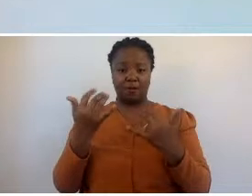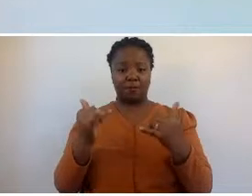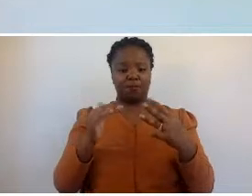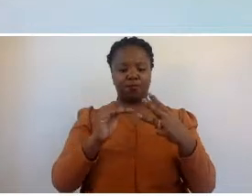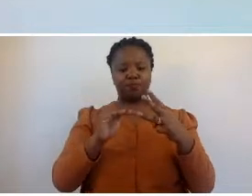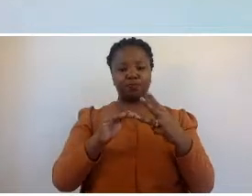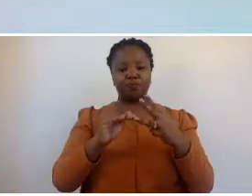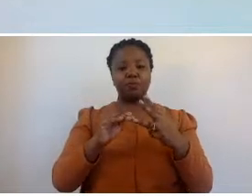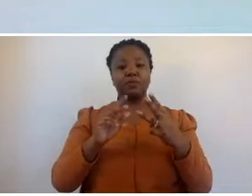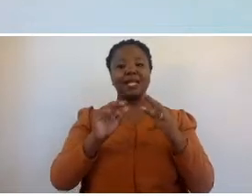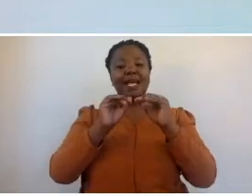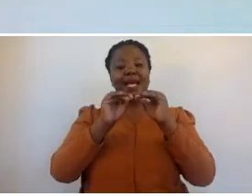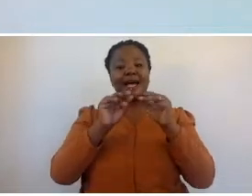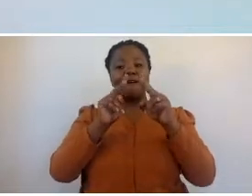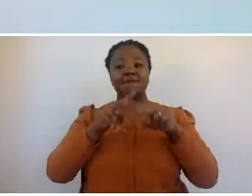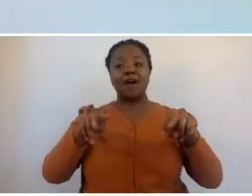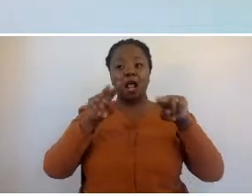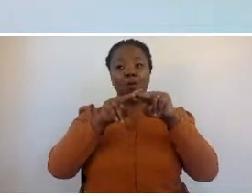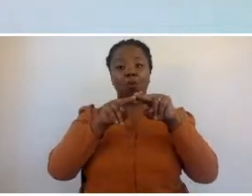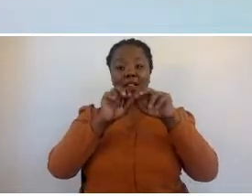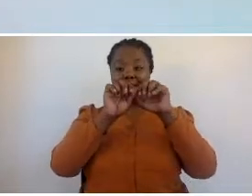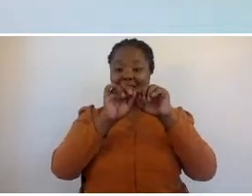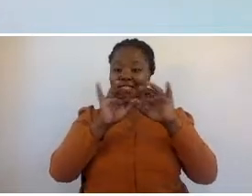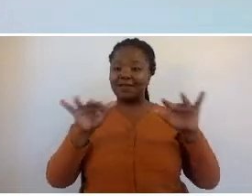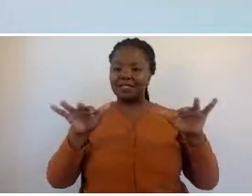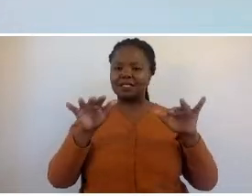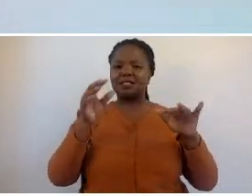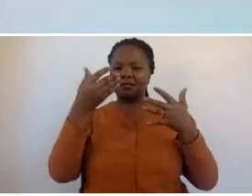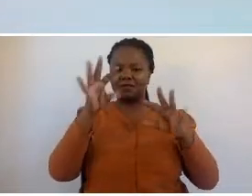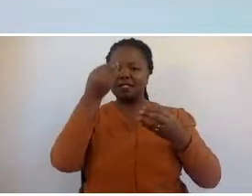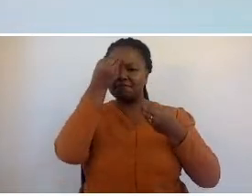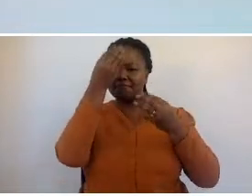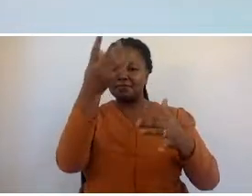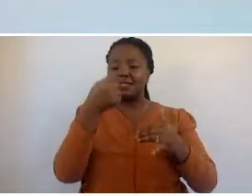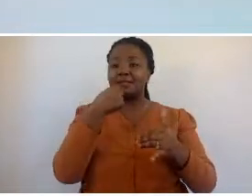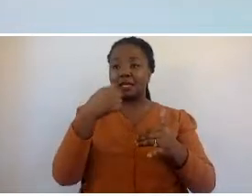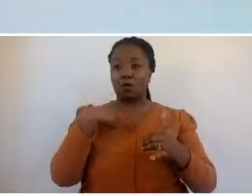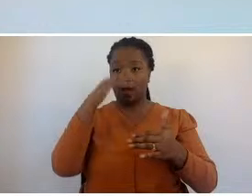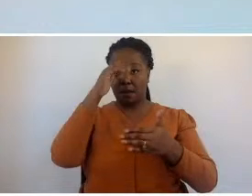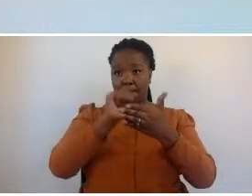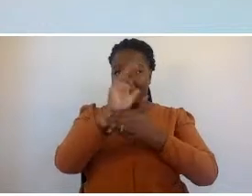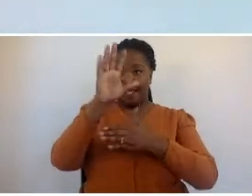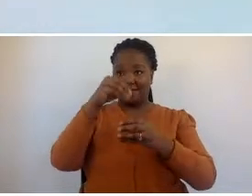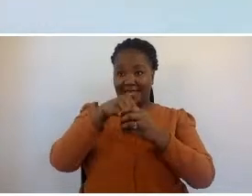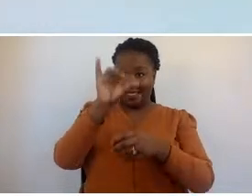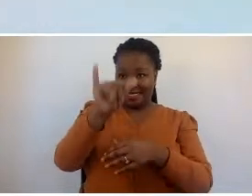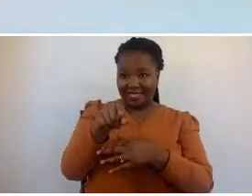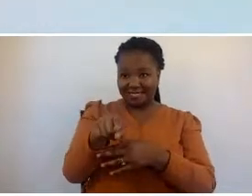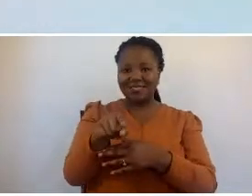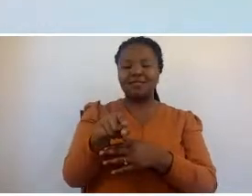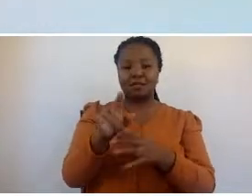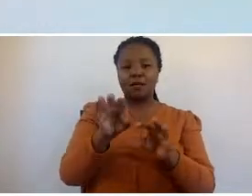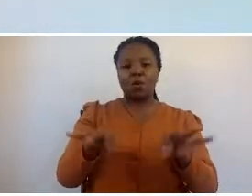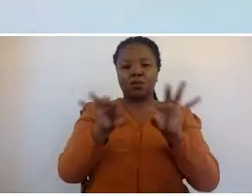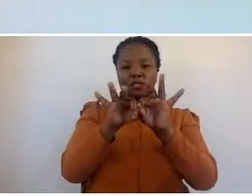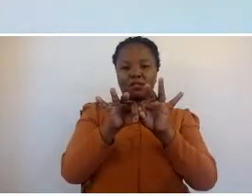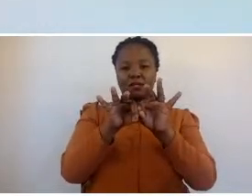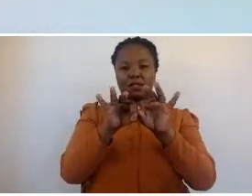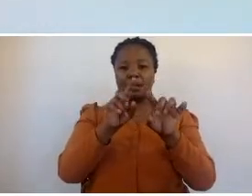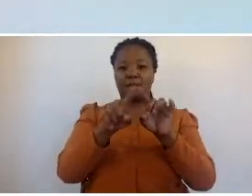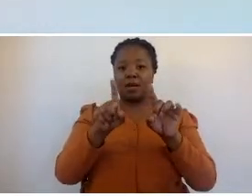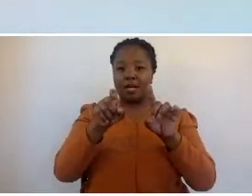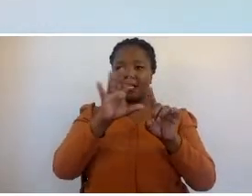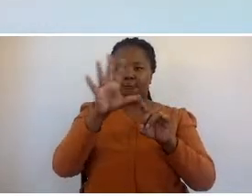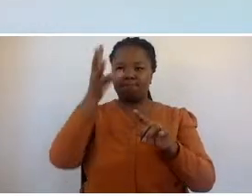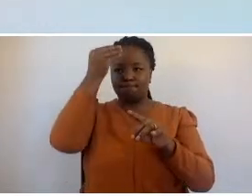apprenants, d'excellents exemples de données. Il faut être convaincu que la diversité, c'est un atout. Il faut que ce